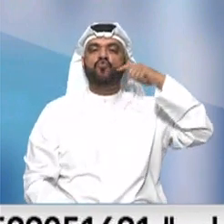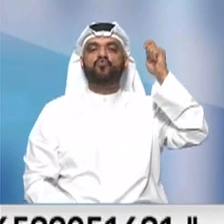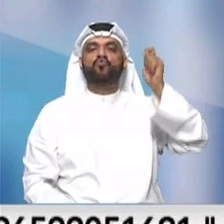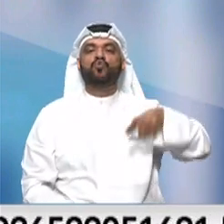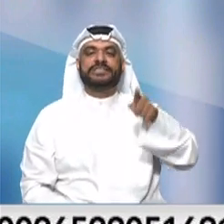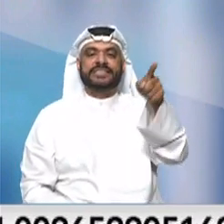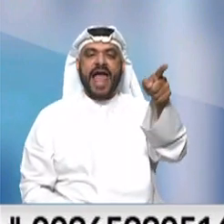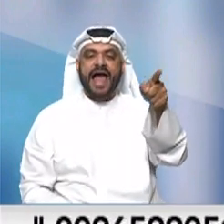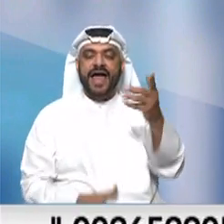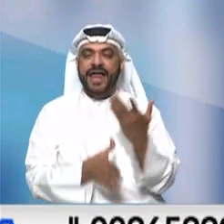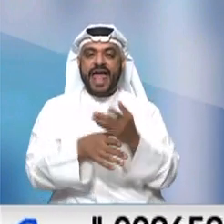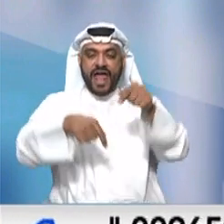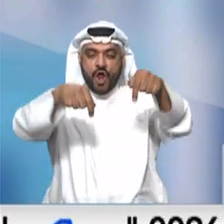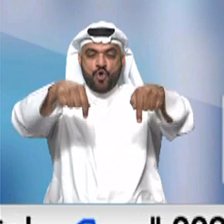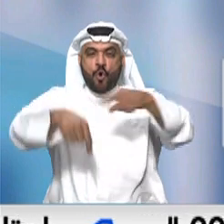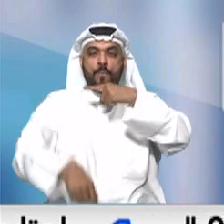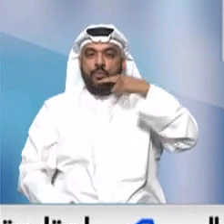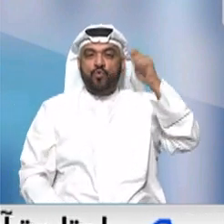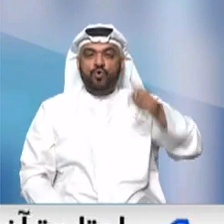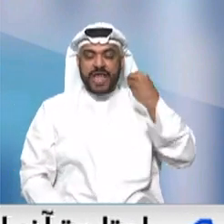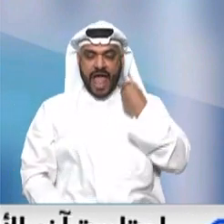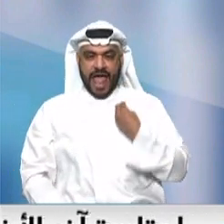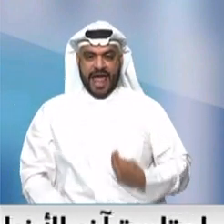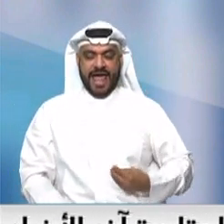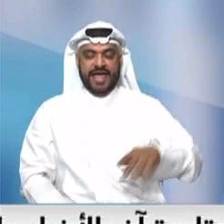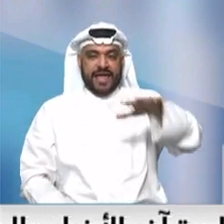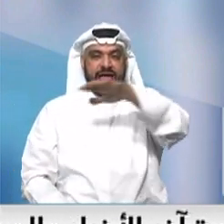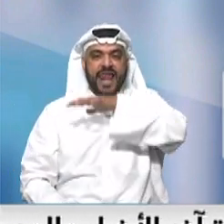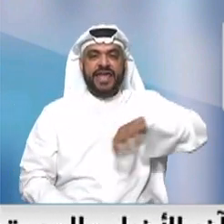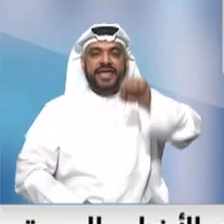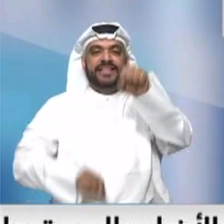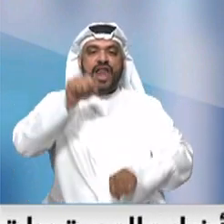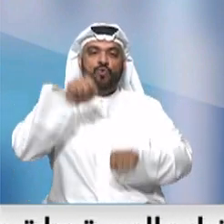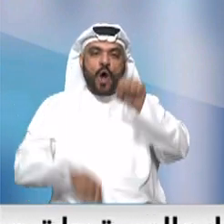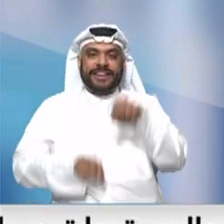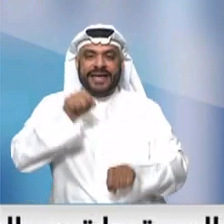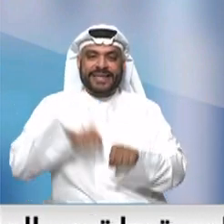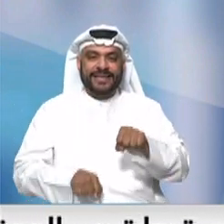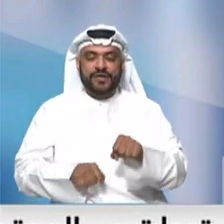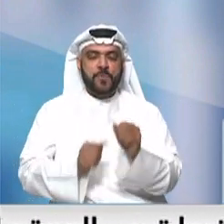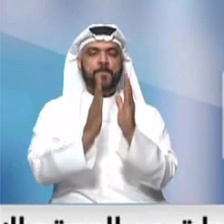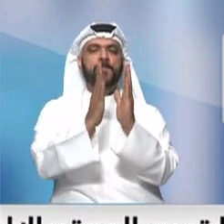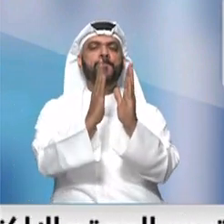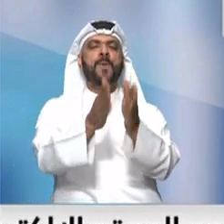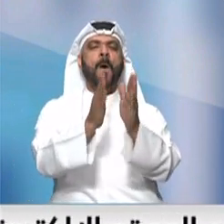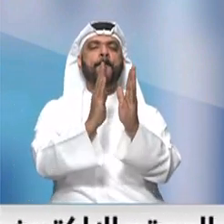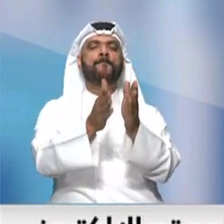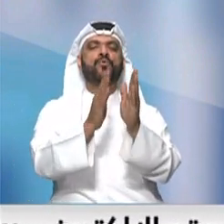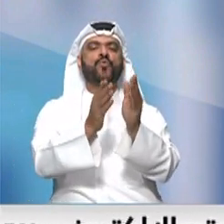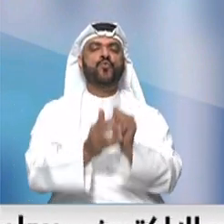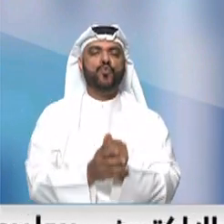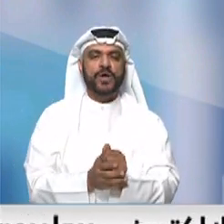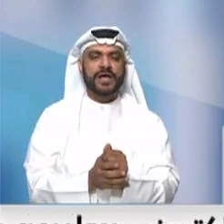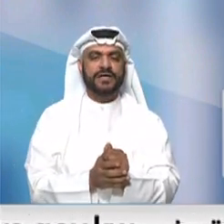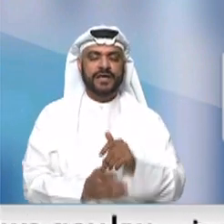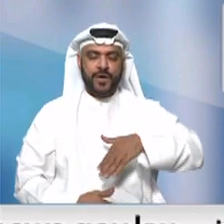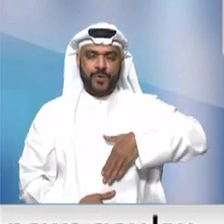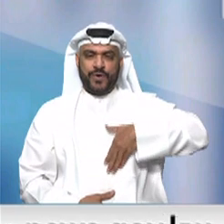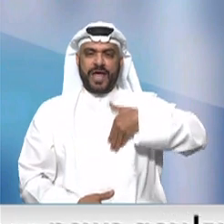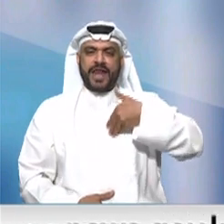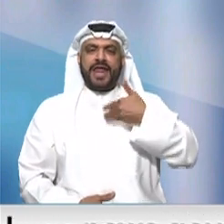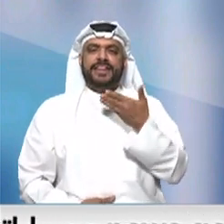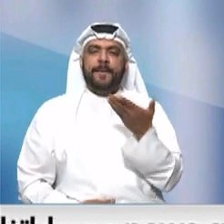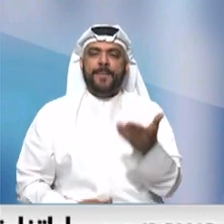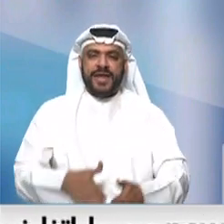الرئيس فلاديمير بوتين رئيس روسيا الاتحادية الصديقة، ضمنها سموه خالص تهاني بمناسبة العيد الوطني